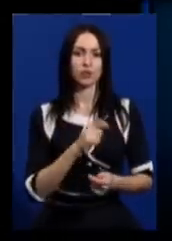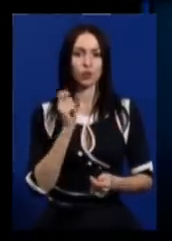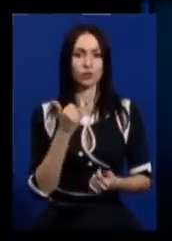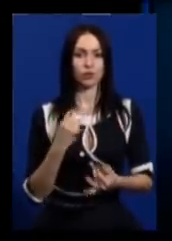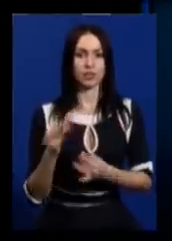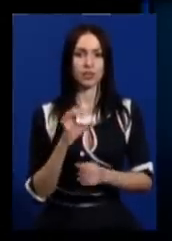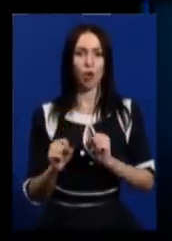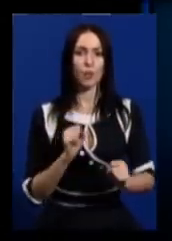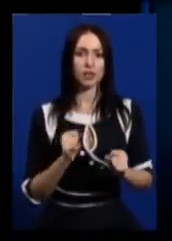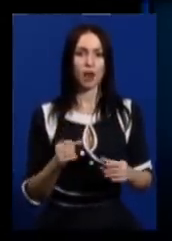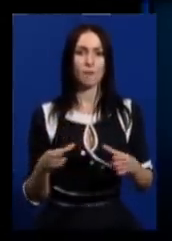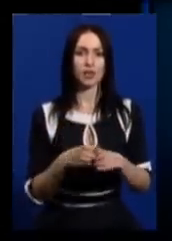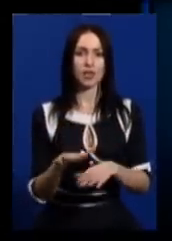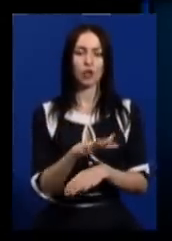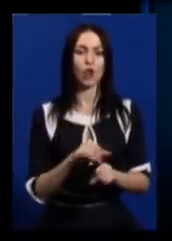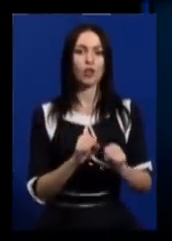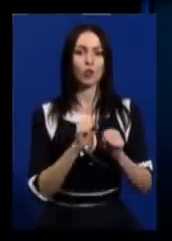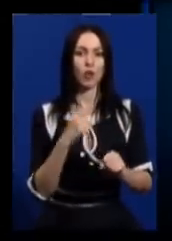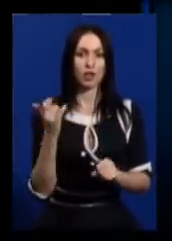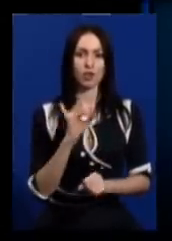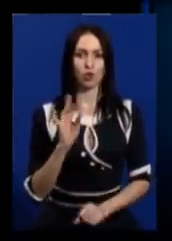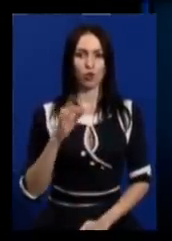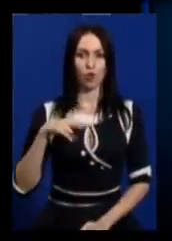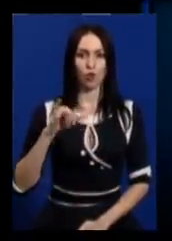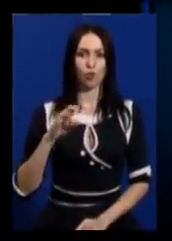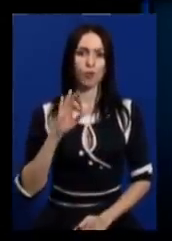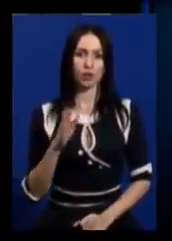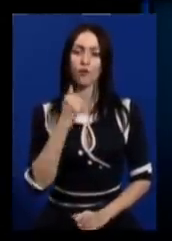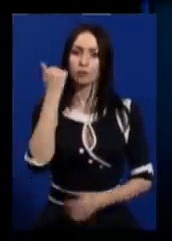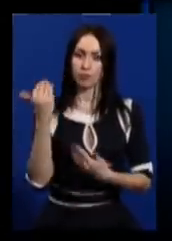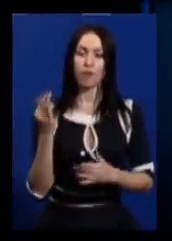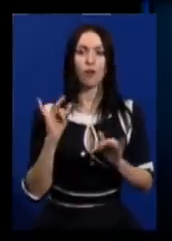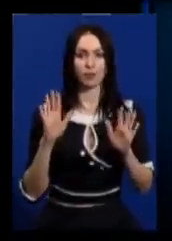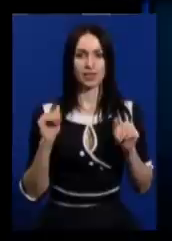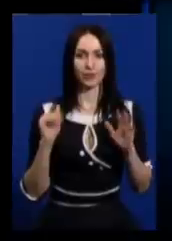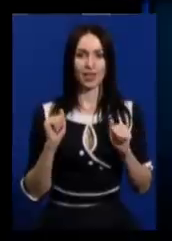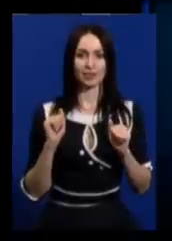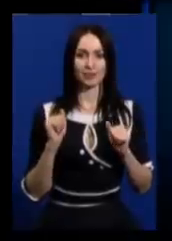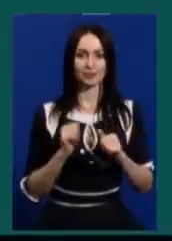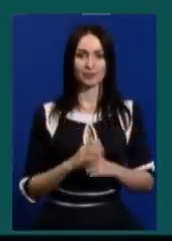батальйону територіальної оборони Харківщини Ігорем Колопетовим. Дякую і до побачення. Дякую.